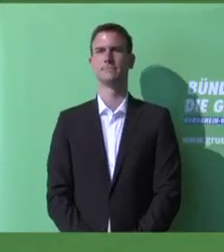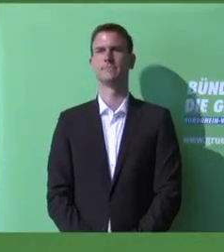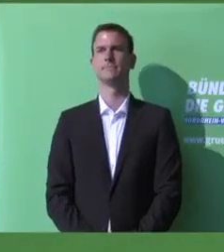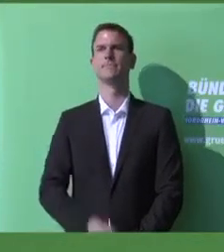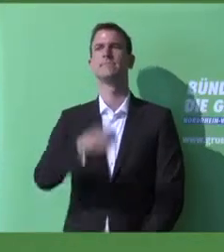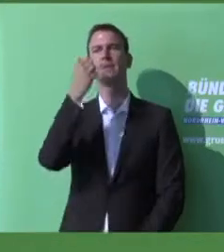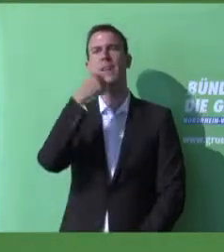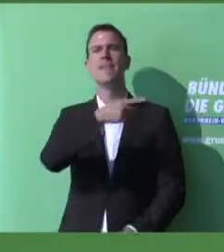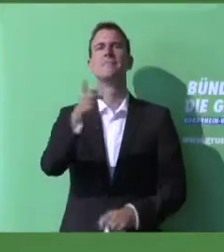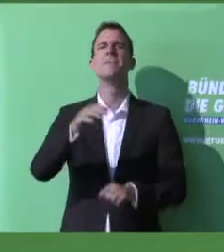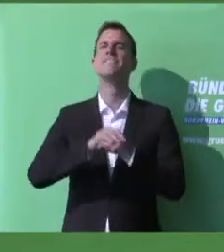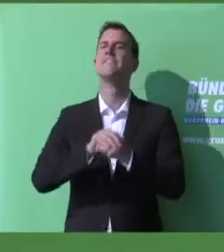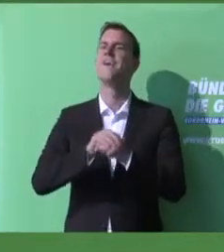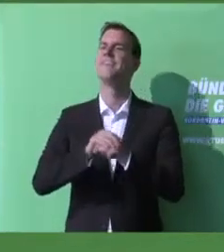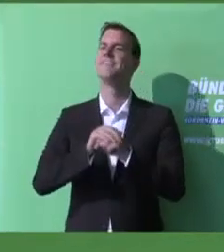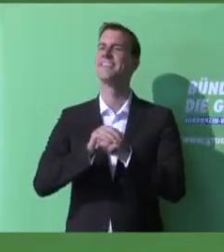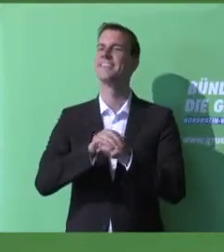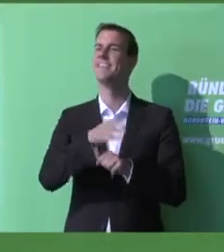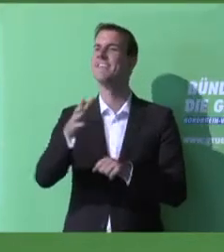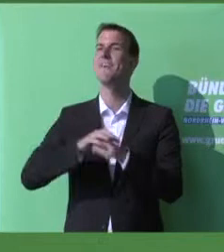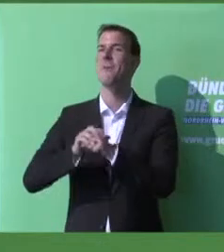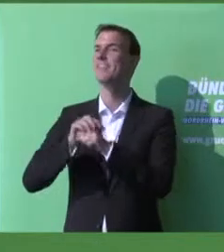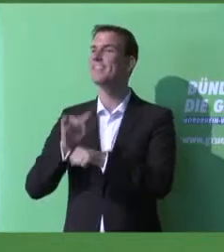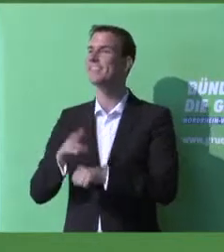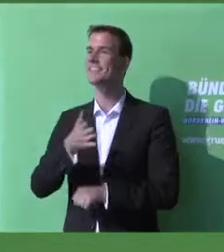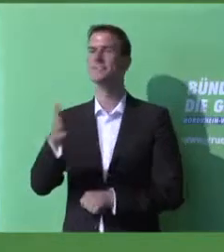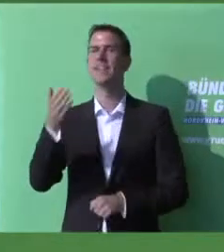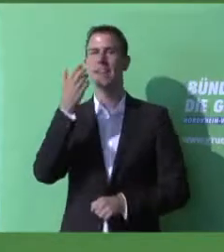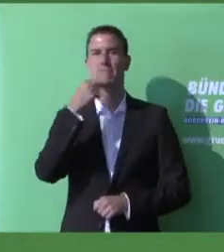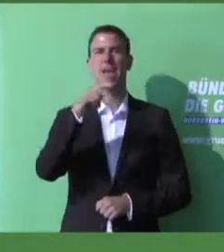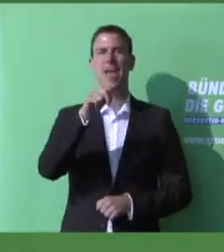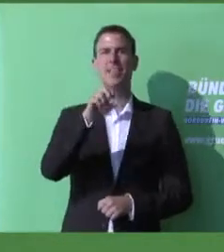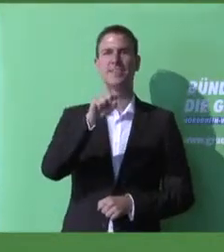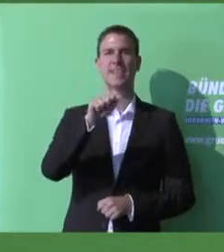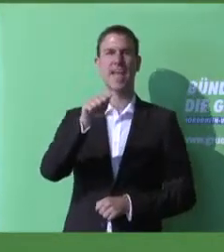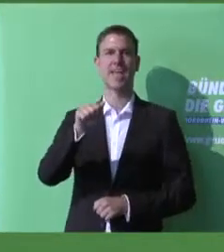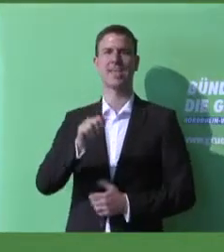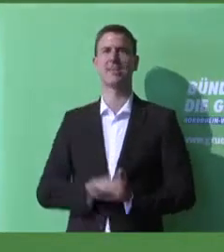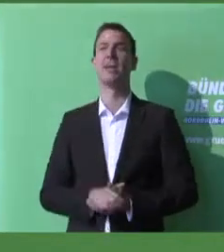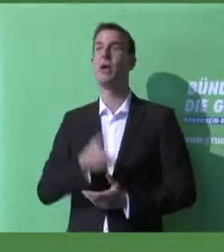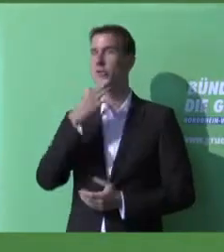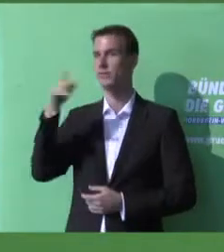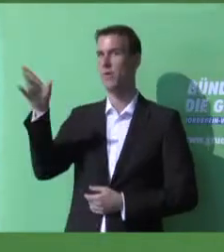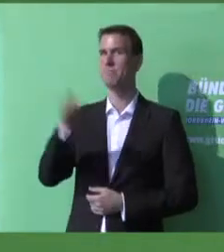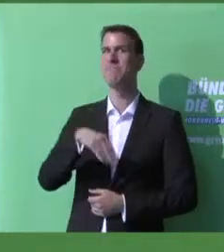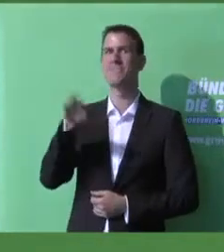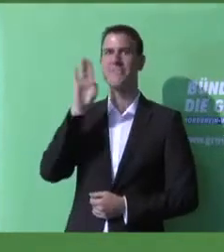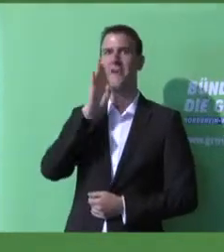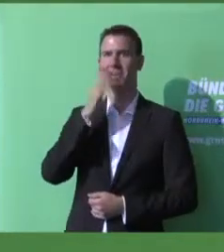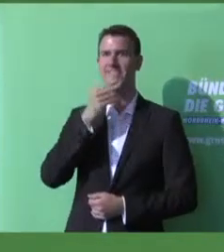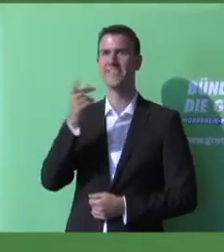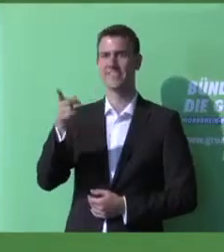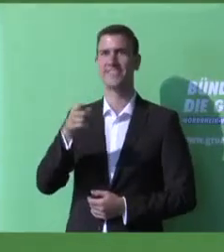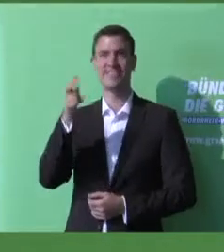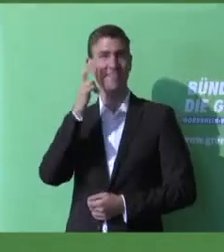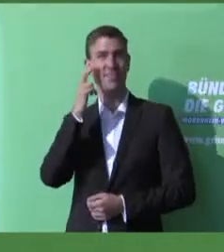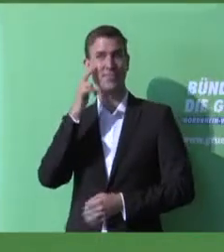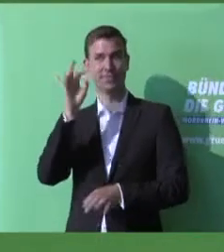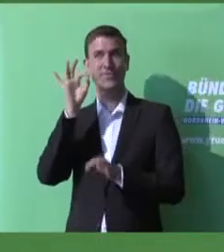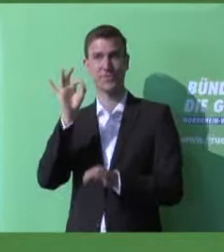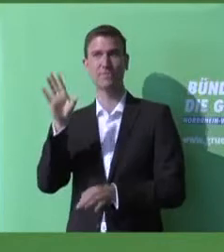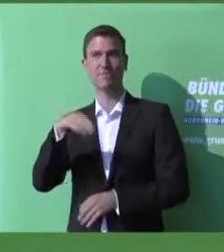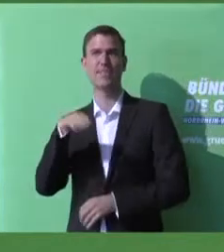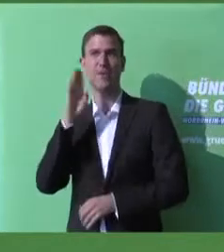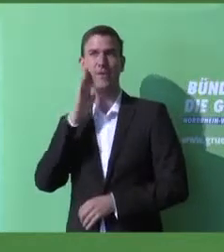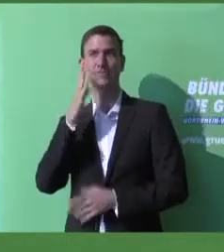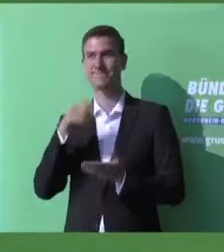Liebe Freundinnen und Freunde, liebe NSA, schön, dass ihr mithört. Das ist auch vernünftig so, denn